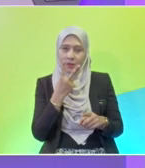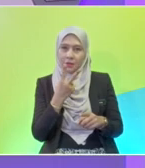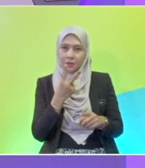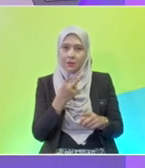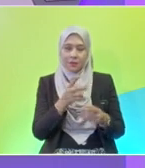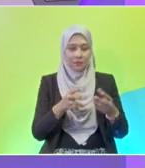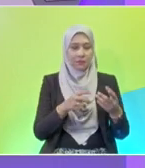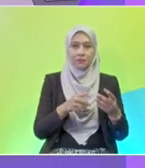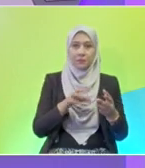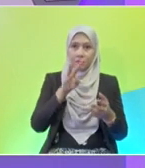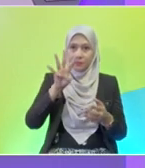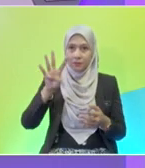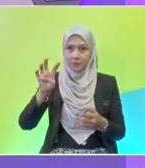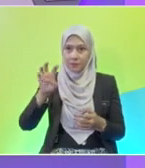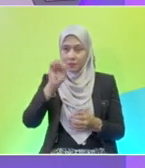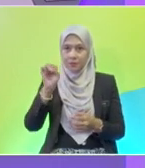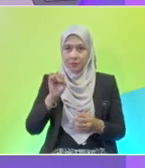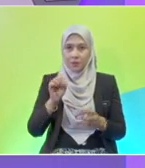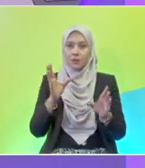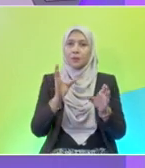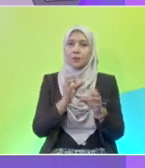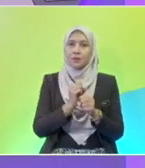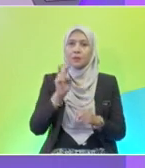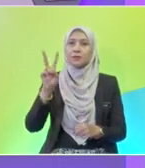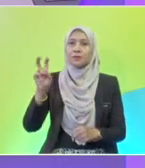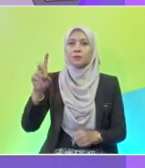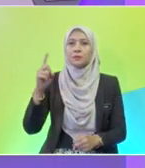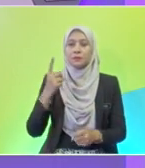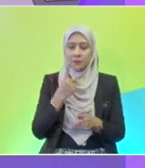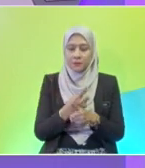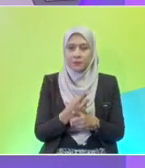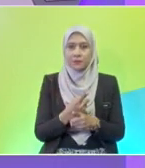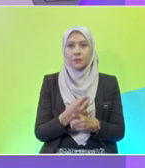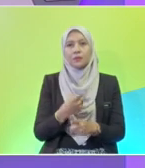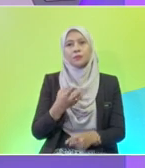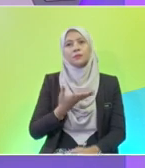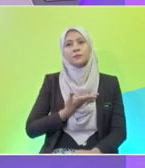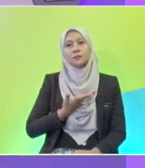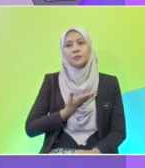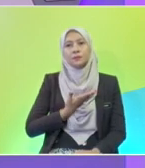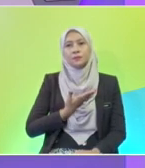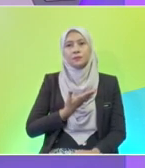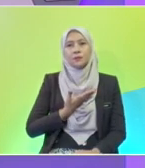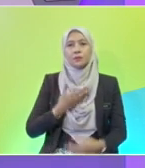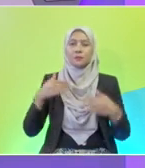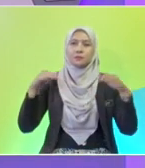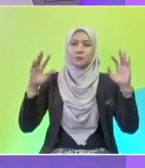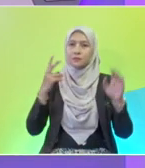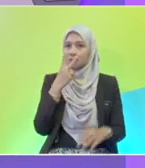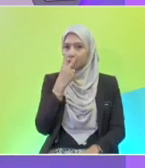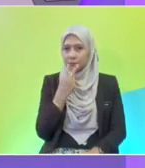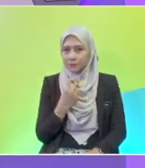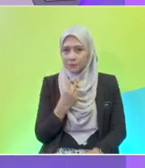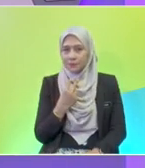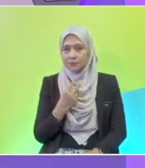per 40 jadi kita akan rasa sangat tertekan nah sebenarnya kita berpotensi untuk menjawab lagi baik